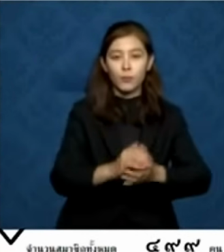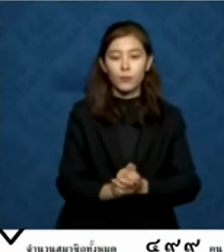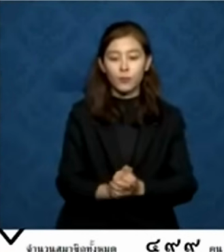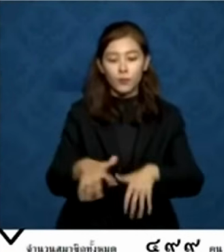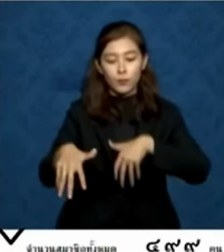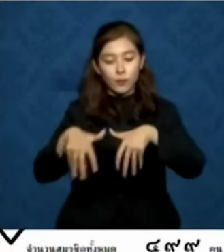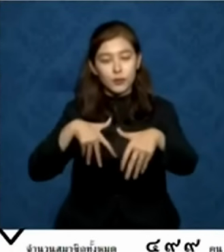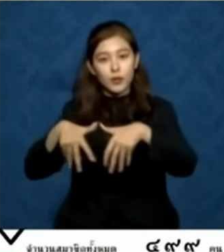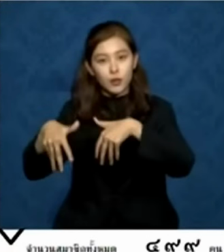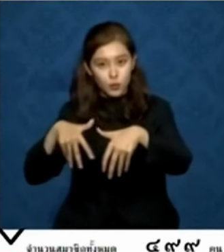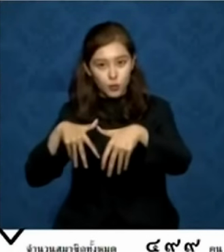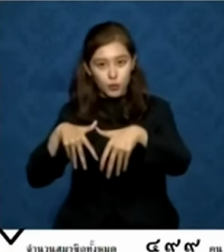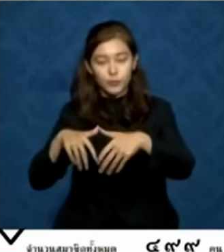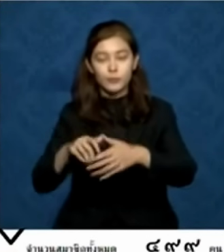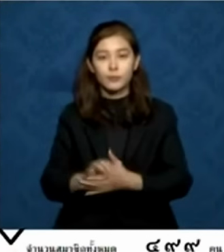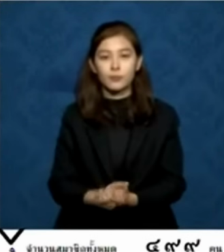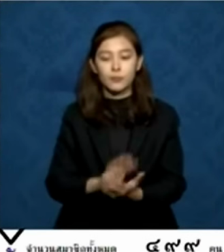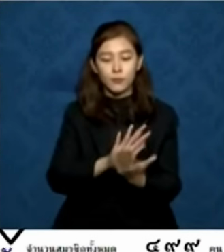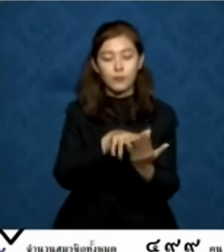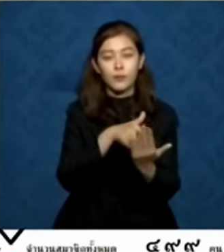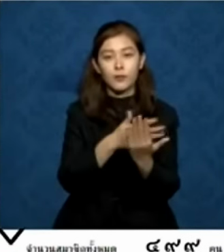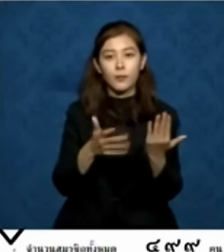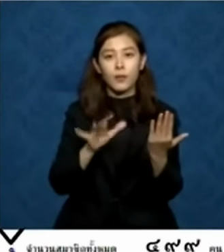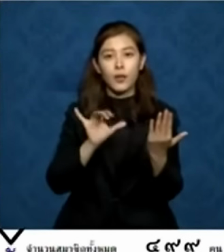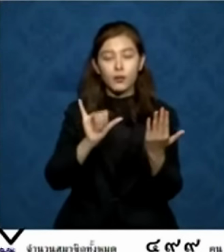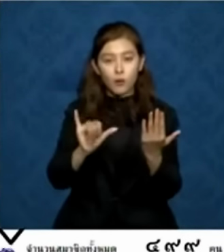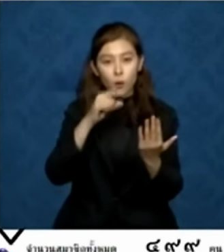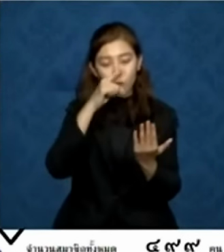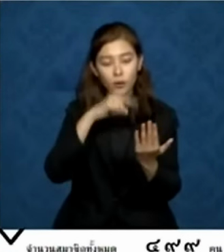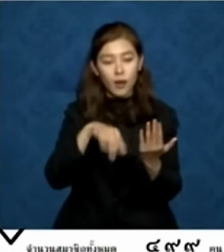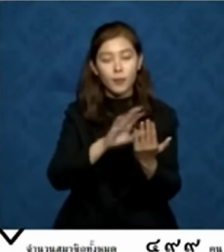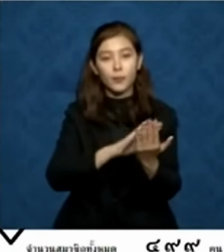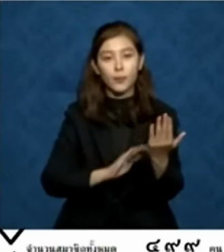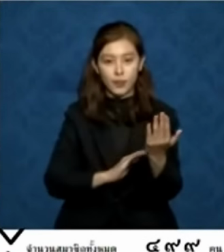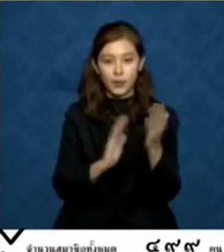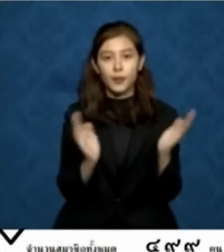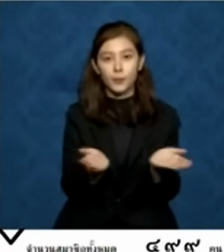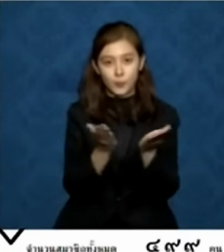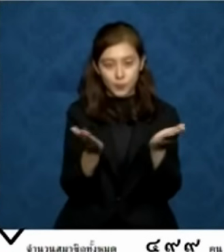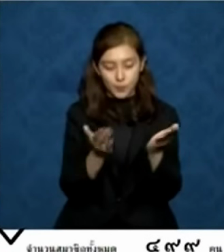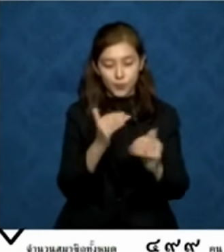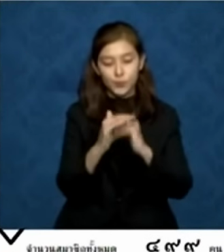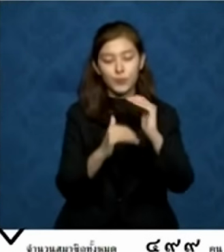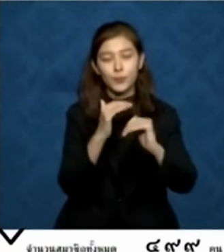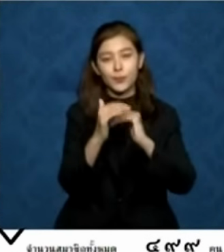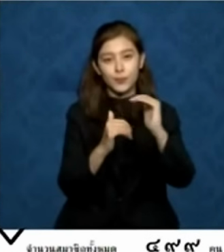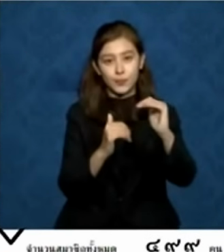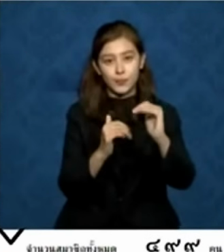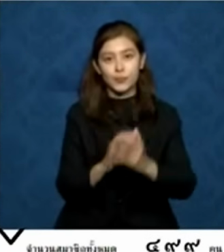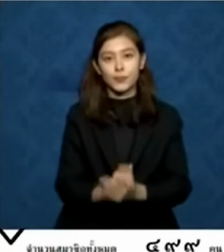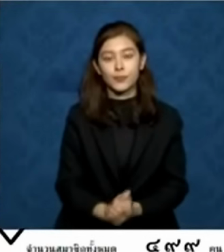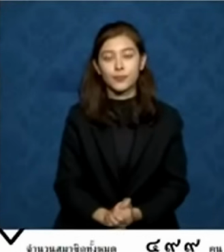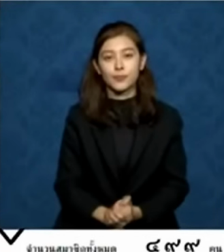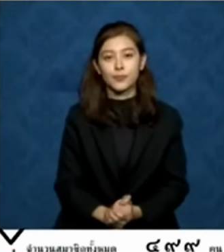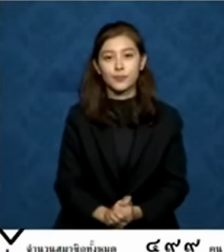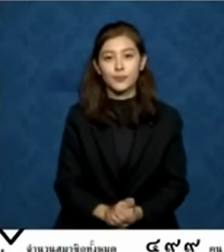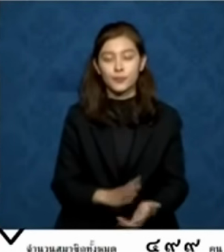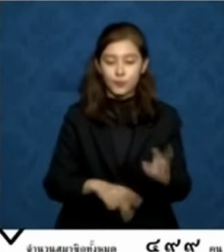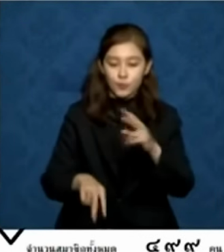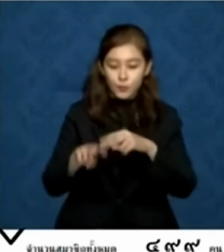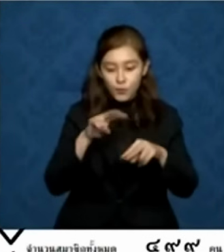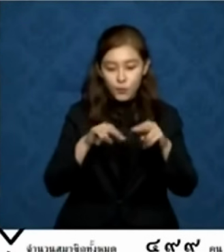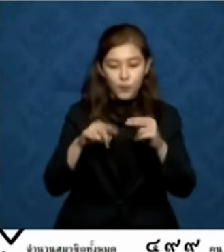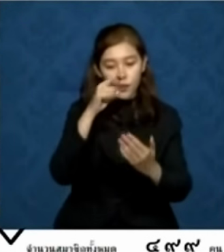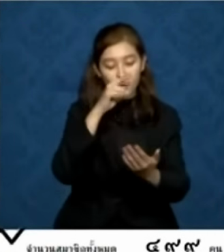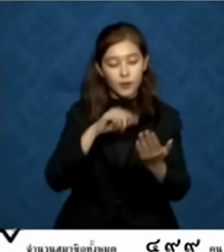นเชื่อมโยงยุทธศาสตร์การพัฒนาประเทศไปสู่การขับเคลื่อนในระดับพื้นที่ครอบคลุมทุกมิติไม่ว่าจะ